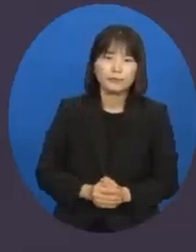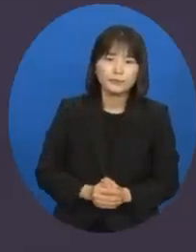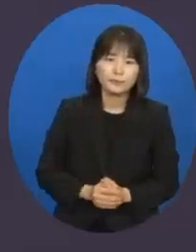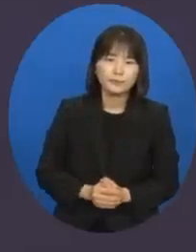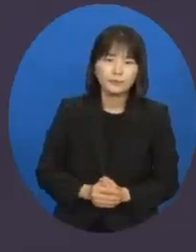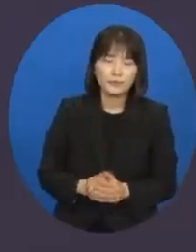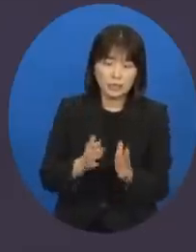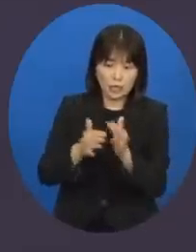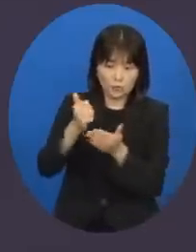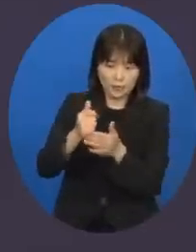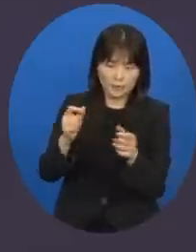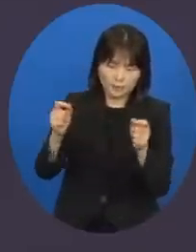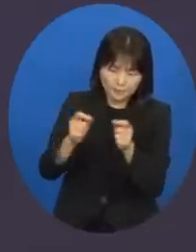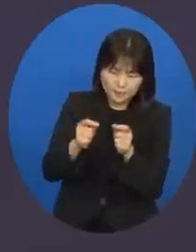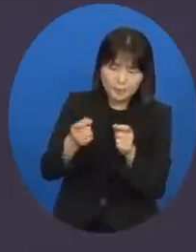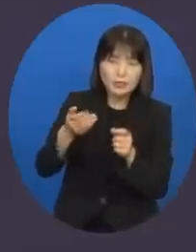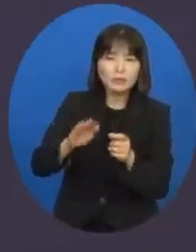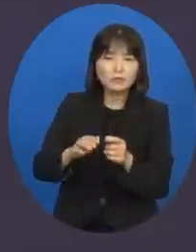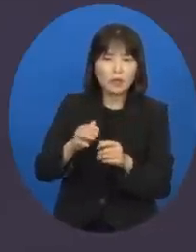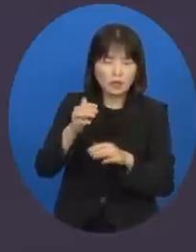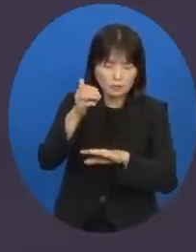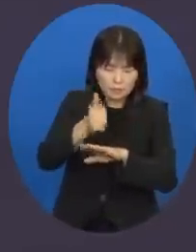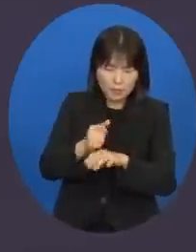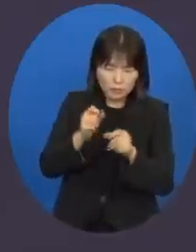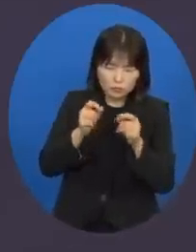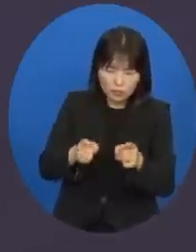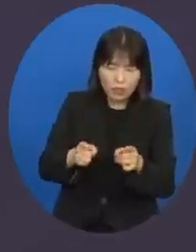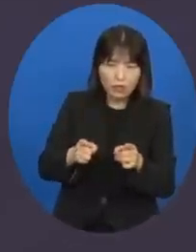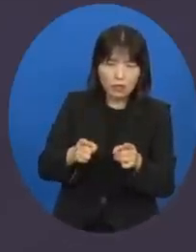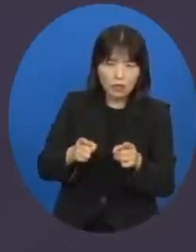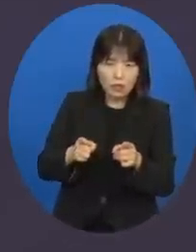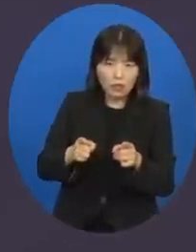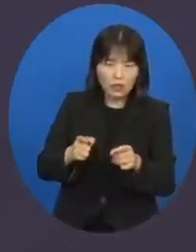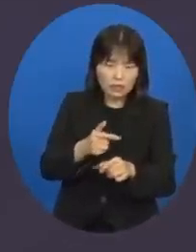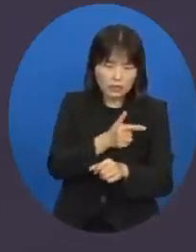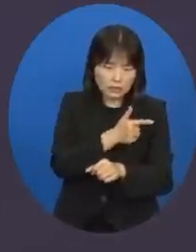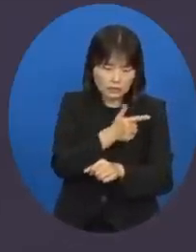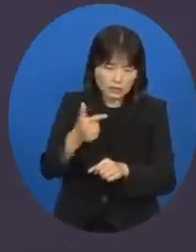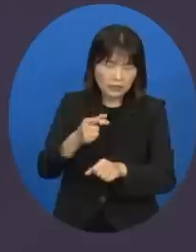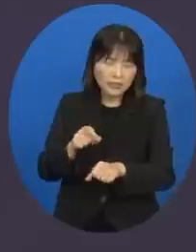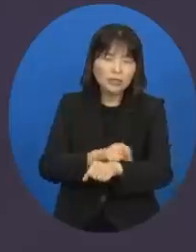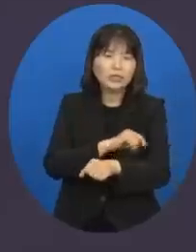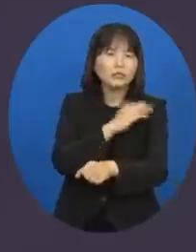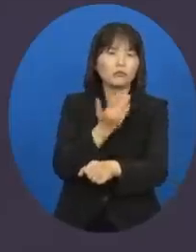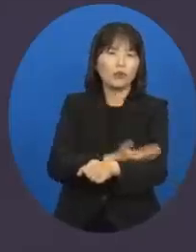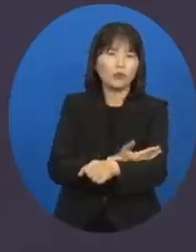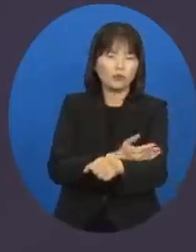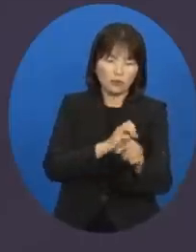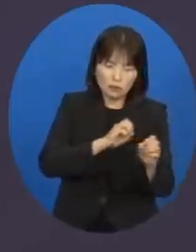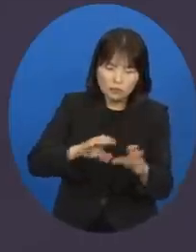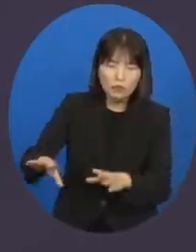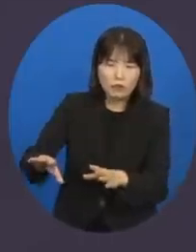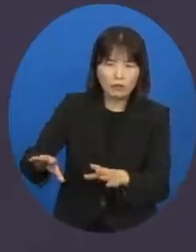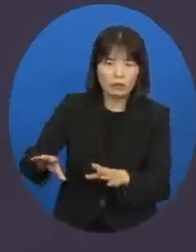예수님과 가까이 있었지만 그 마지막 순간에 어마어마한 특권조차도 날려버리는 사람이 있을 수 있으니까